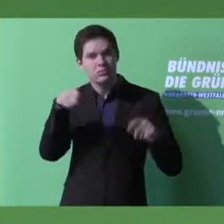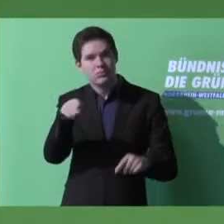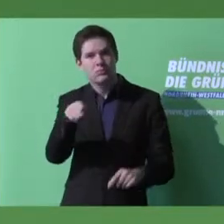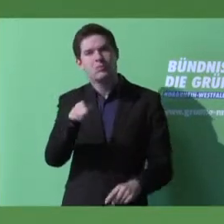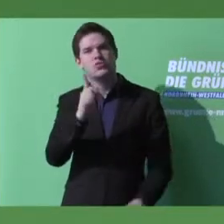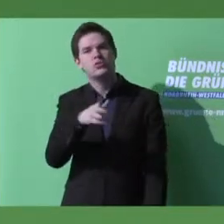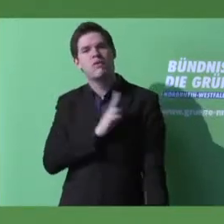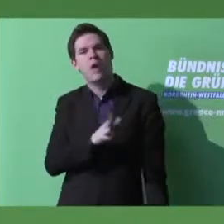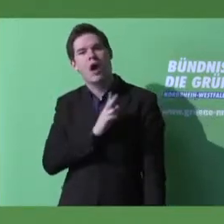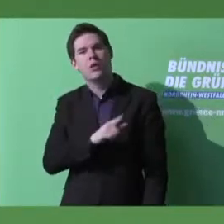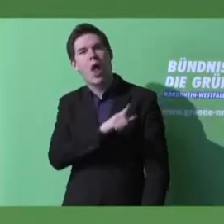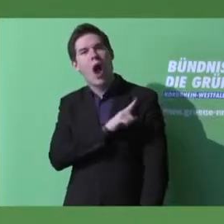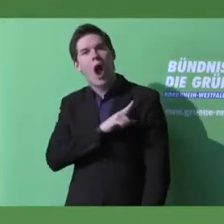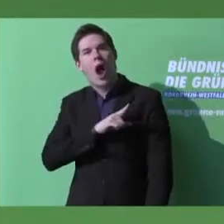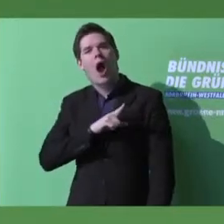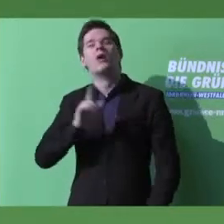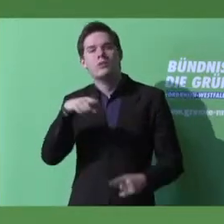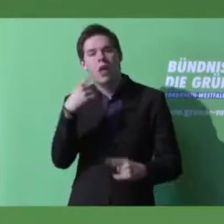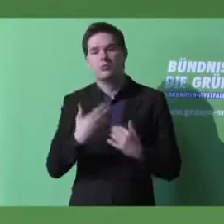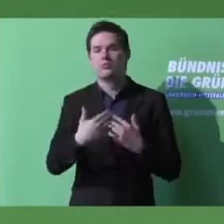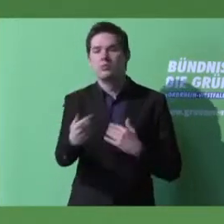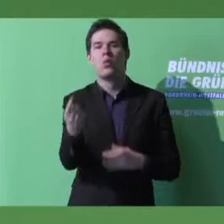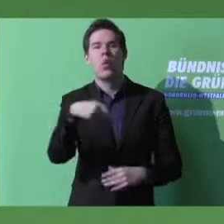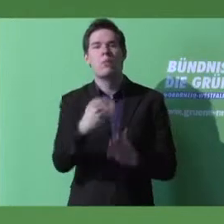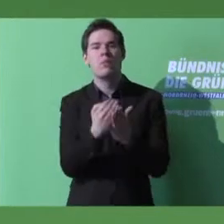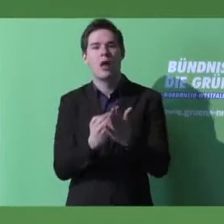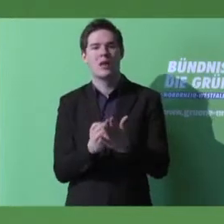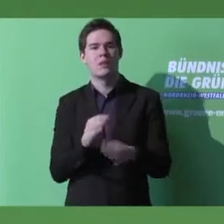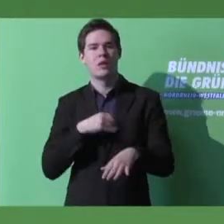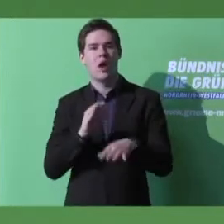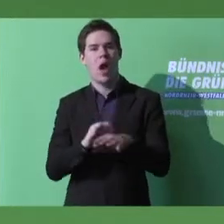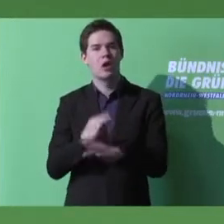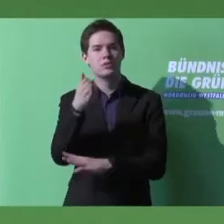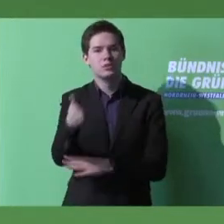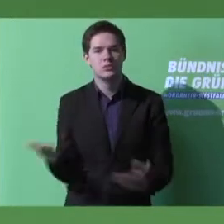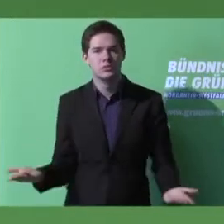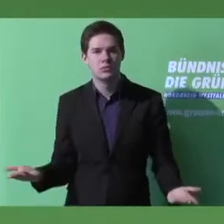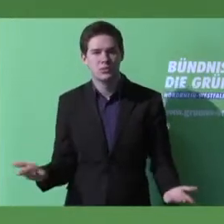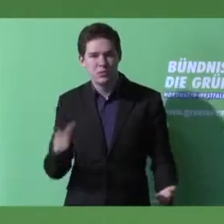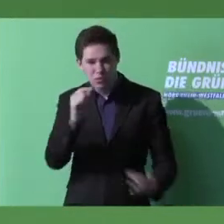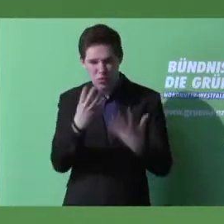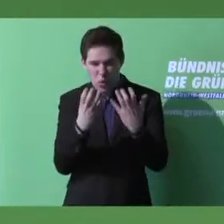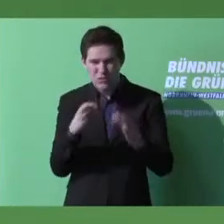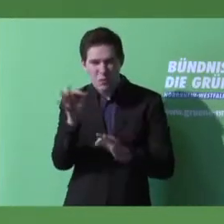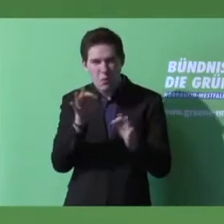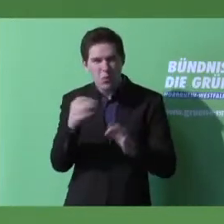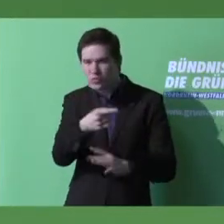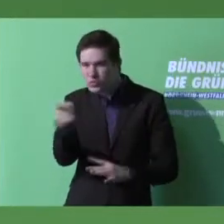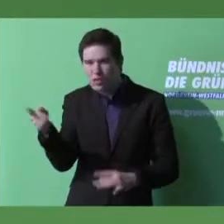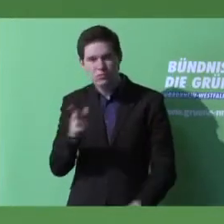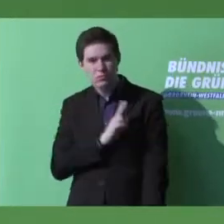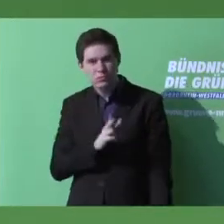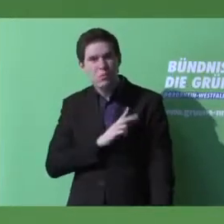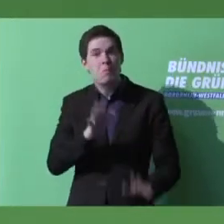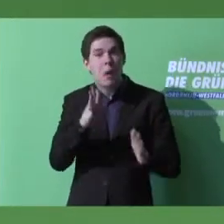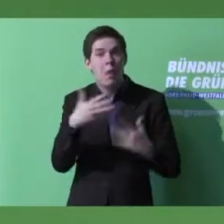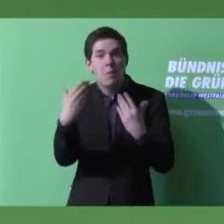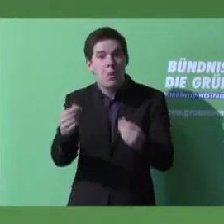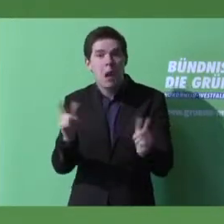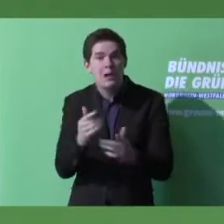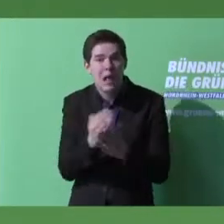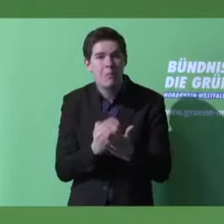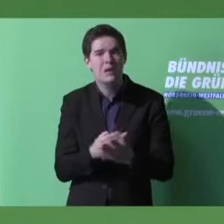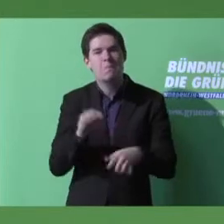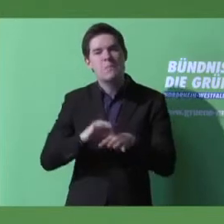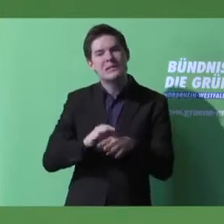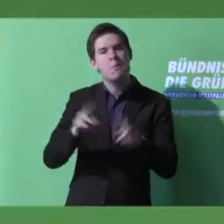einen Facharzttermin warten müssen, denen zum Teil medizinische Leistungen vorenthalten werden. Und wir Grüne